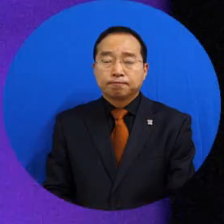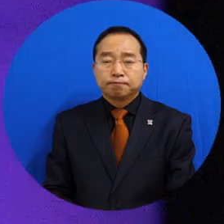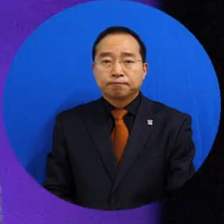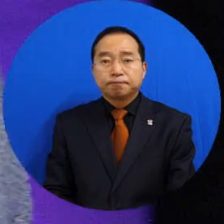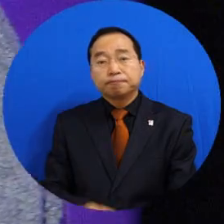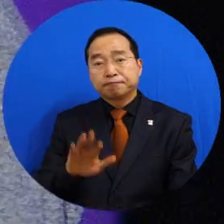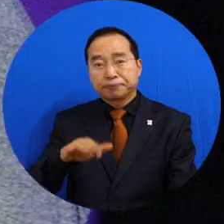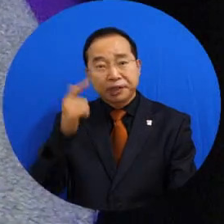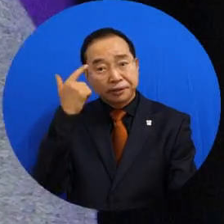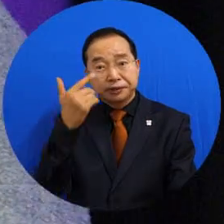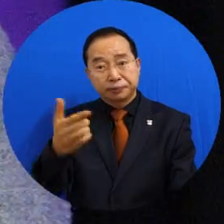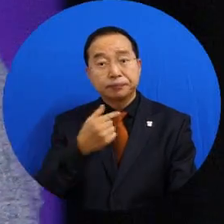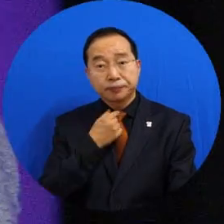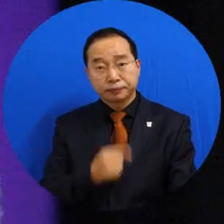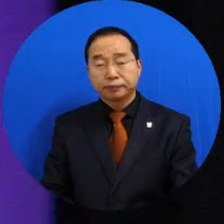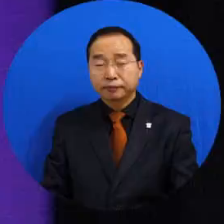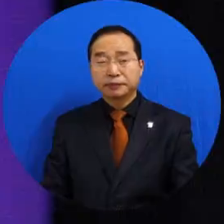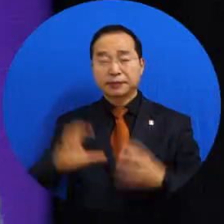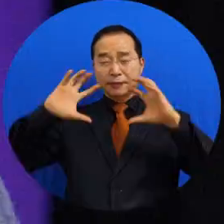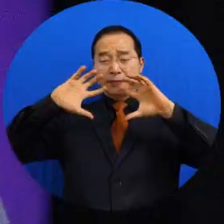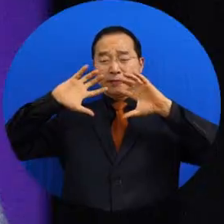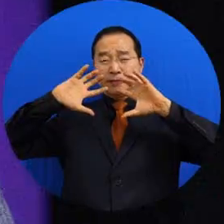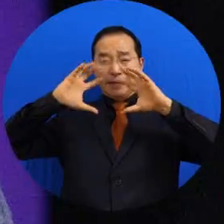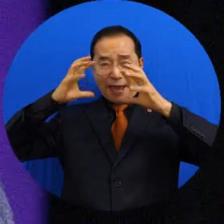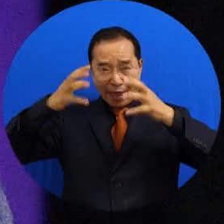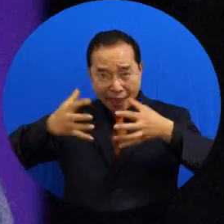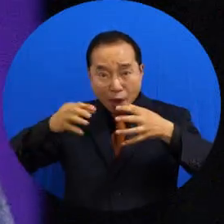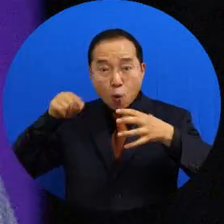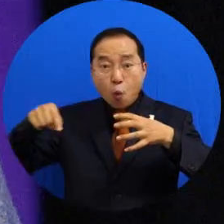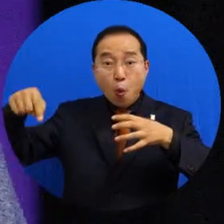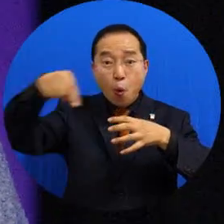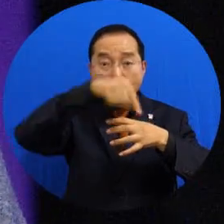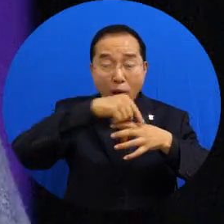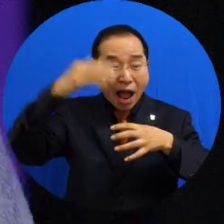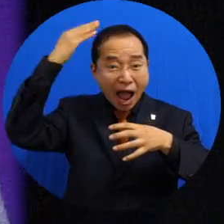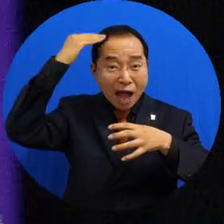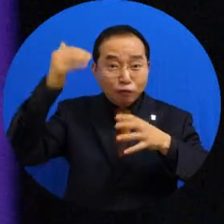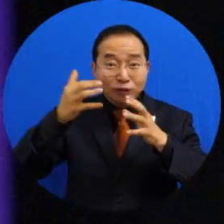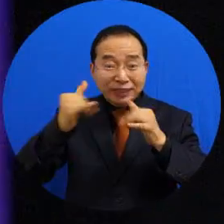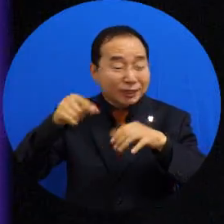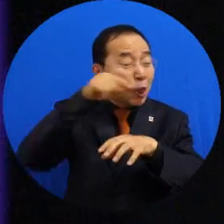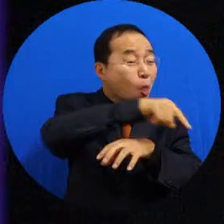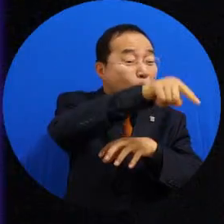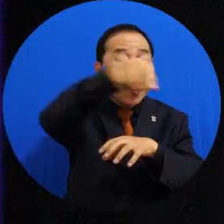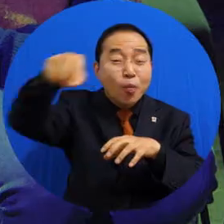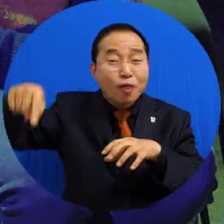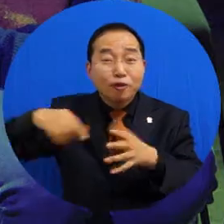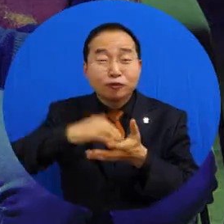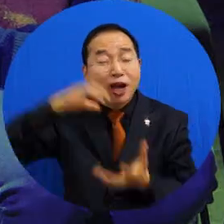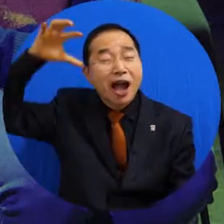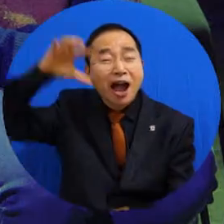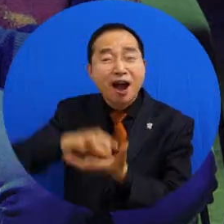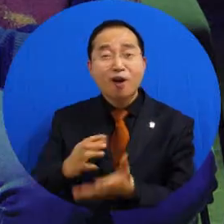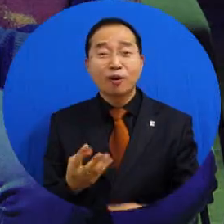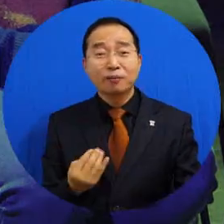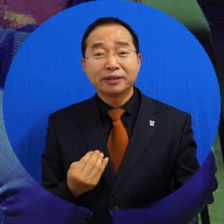여기서 질문을 하나 드릴게요. 세계 전역에 한인들이 몇 명이나 사는지 아시나요?